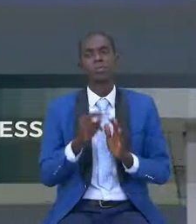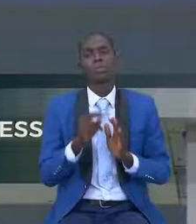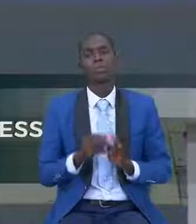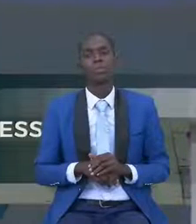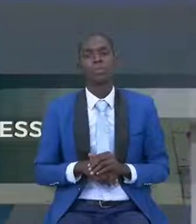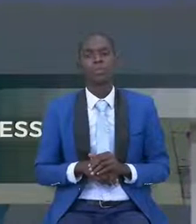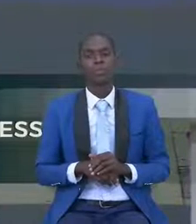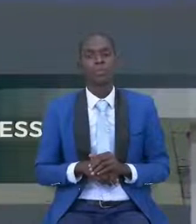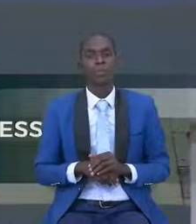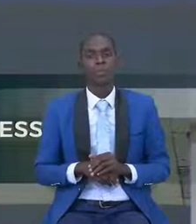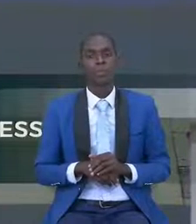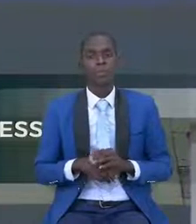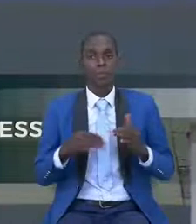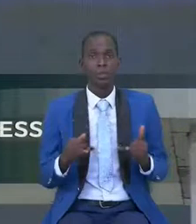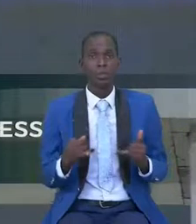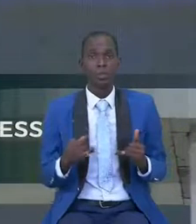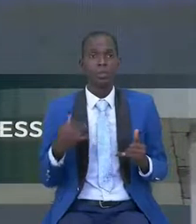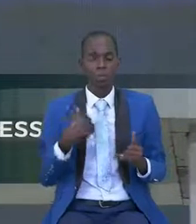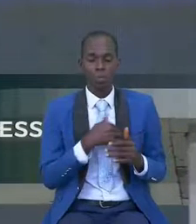Nous adorons,